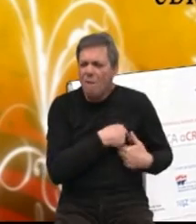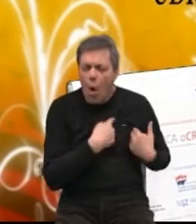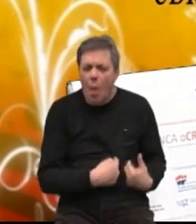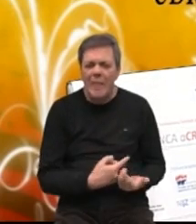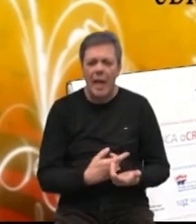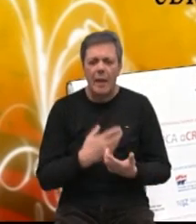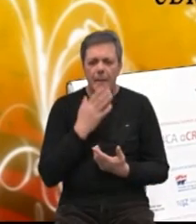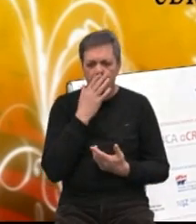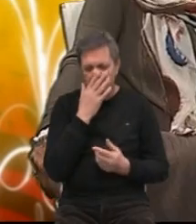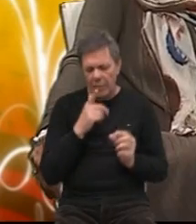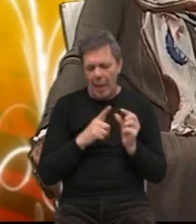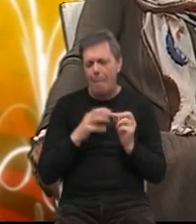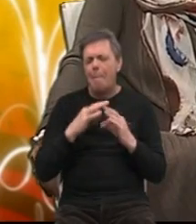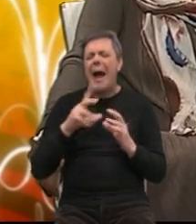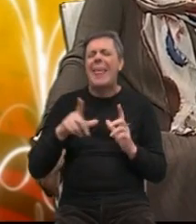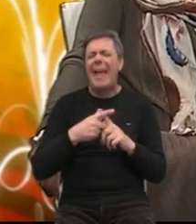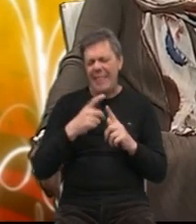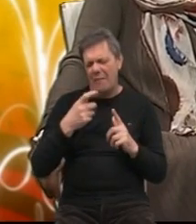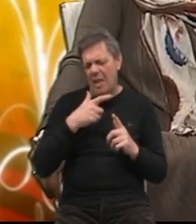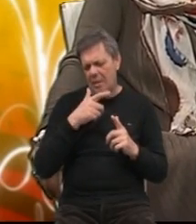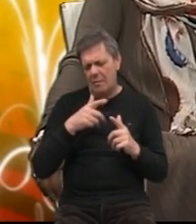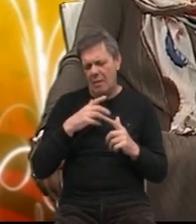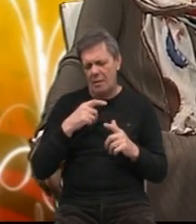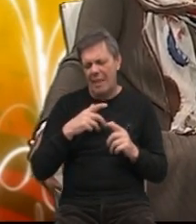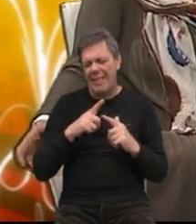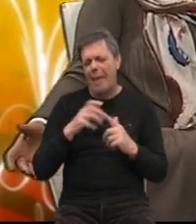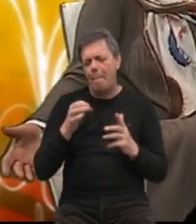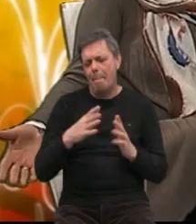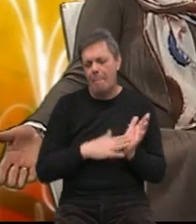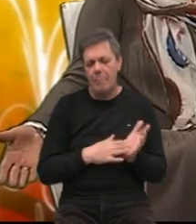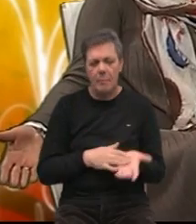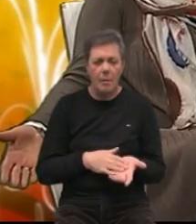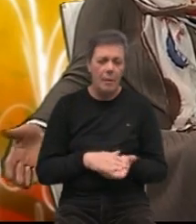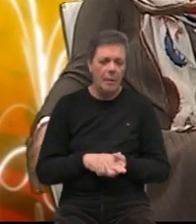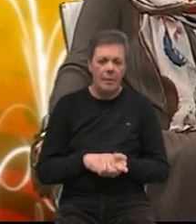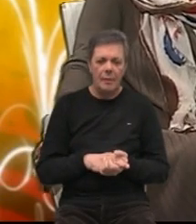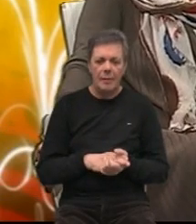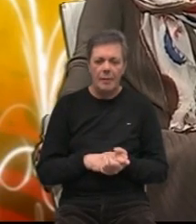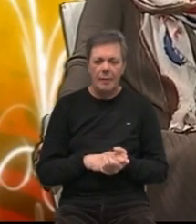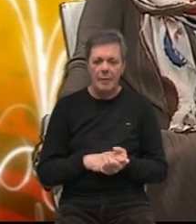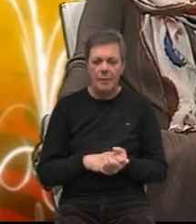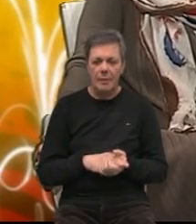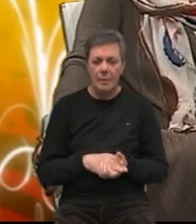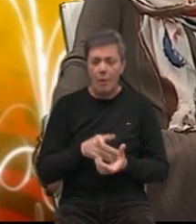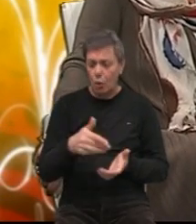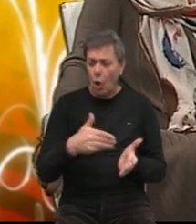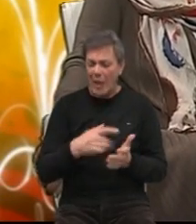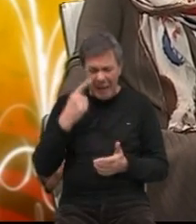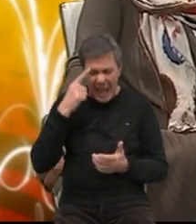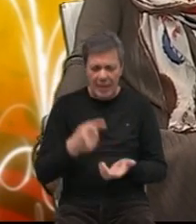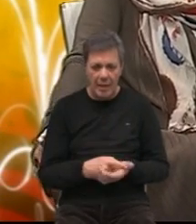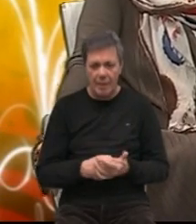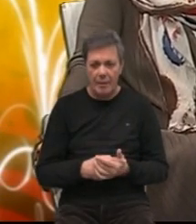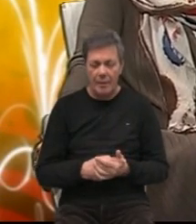Mislite, palijativni timovi. Oni postoje, ali ne dođe. Educirate. To treba znati. To treba